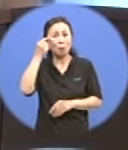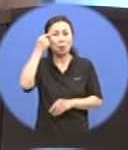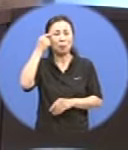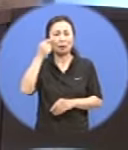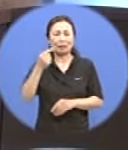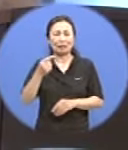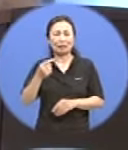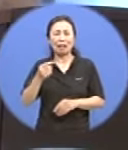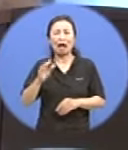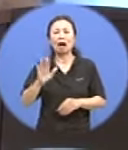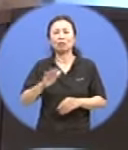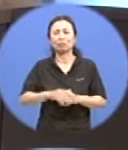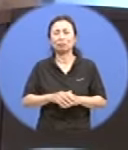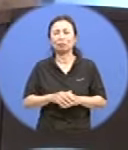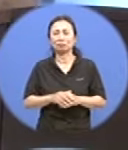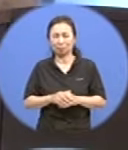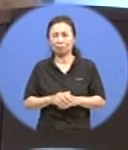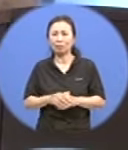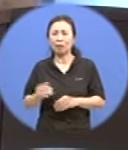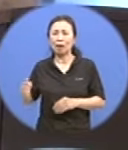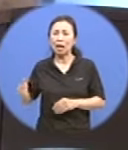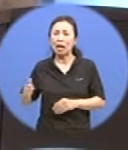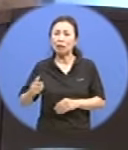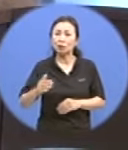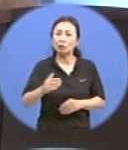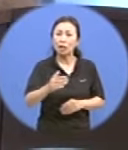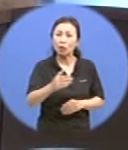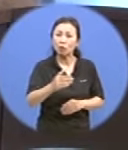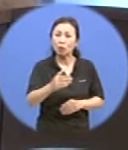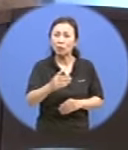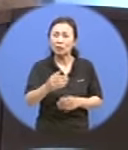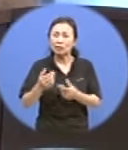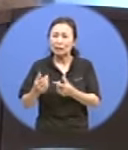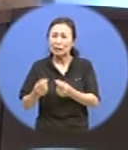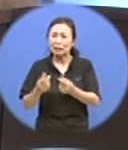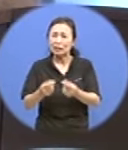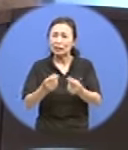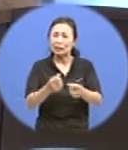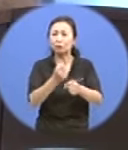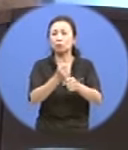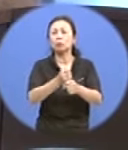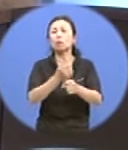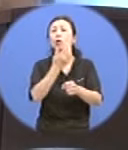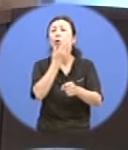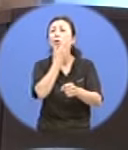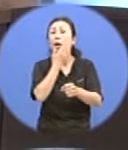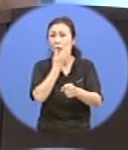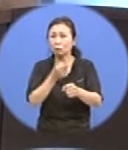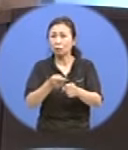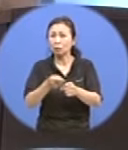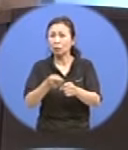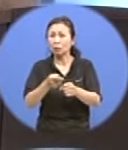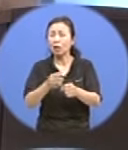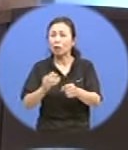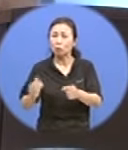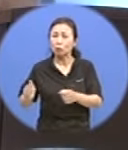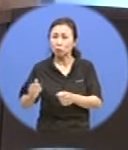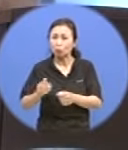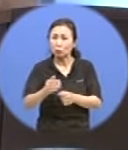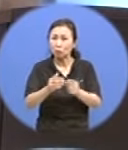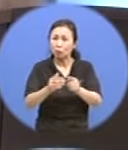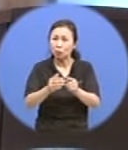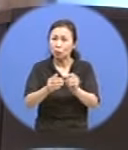ていくというのも重要です、だけどもやっぱり少しと、これあまり飛びすぎますとその良さが理解できないん